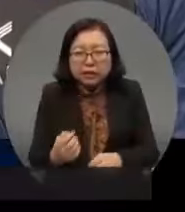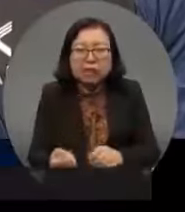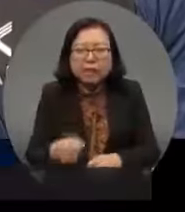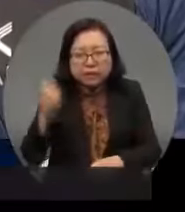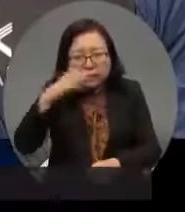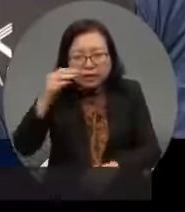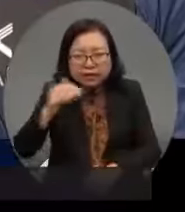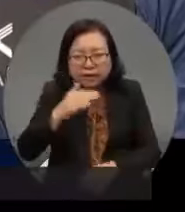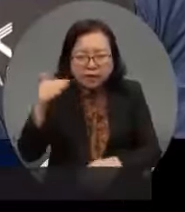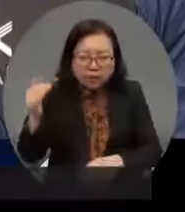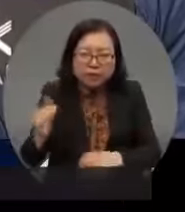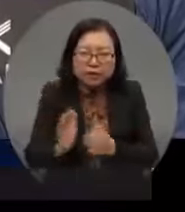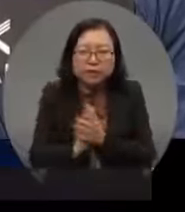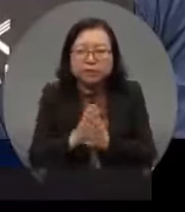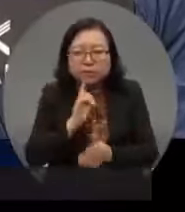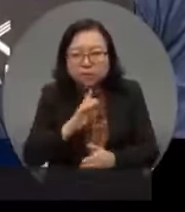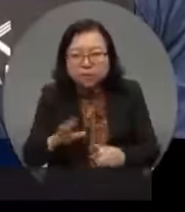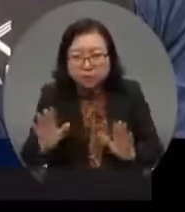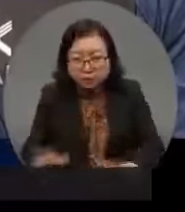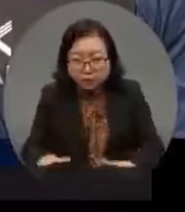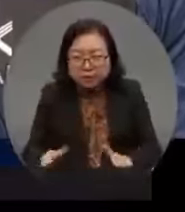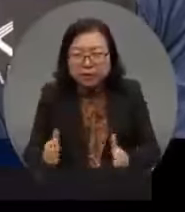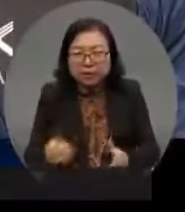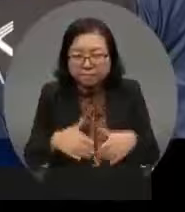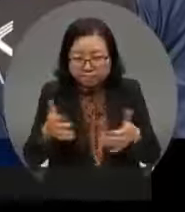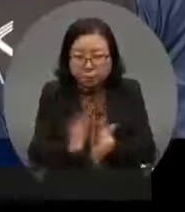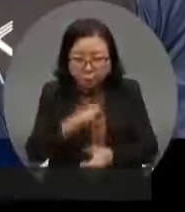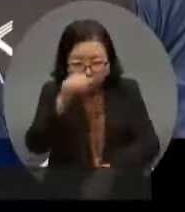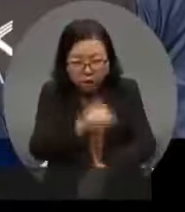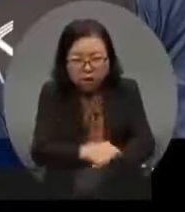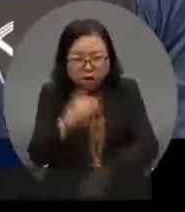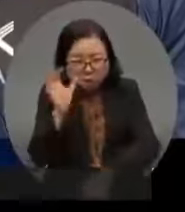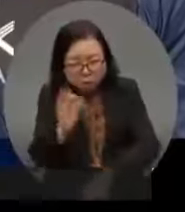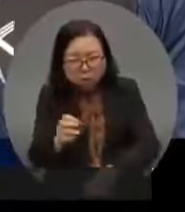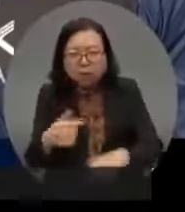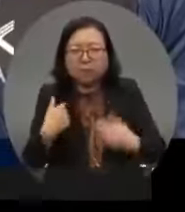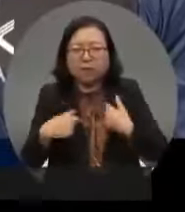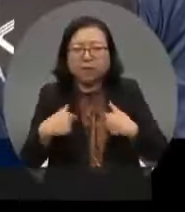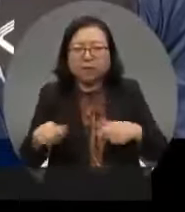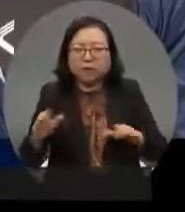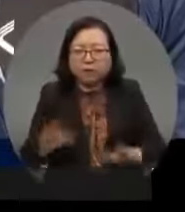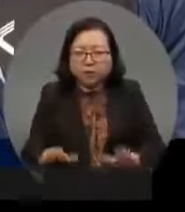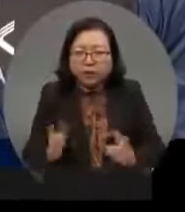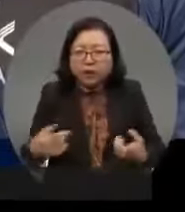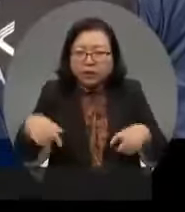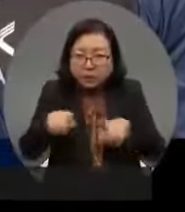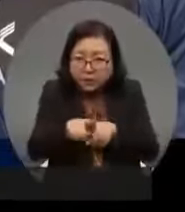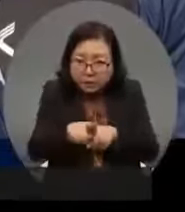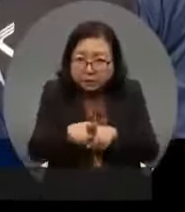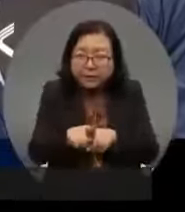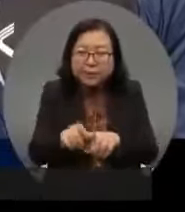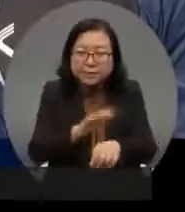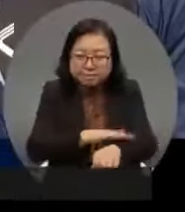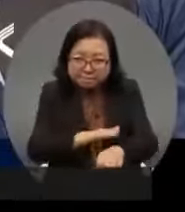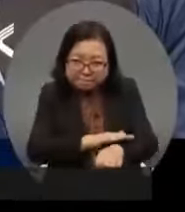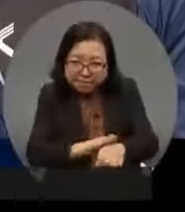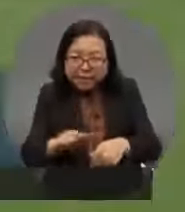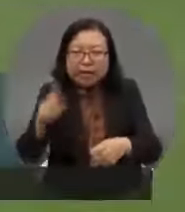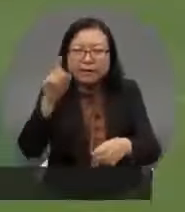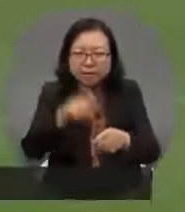feliz com o ano que fizeram. Espero que este ano a gente possa trabalhar para poder alcançar objetivos